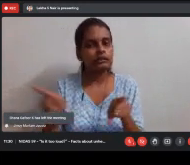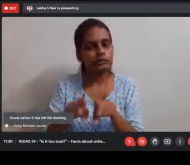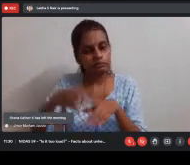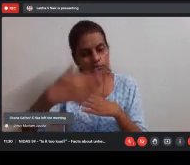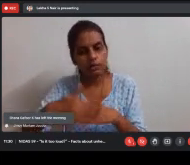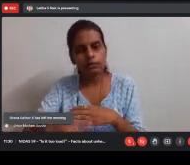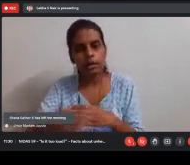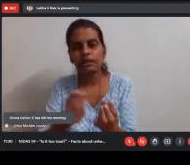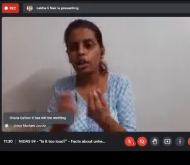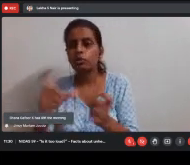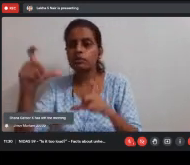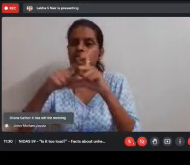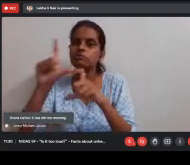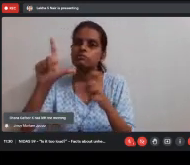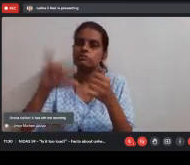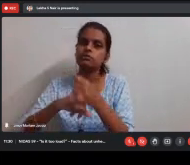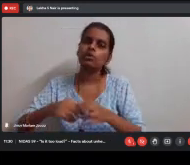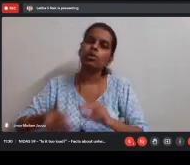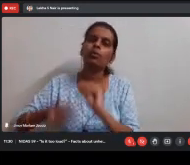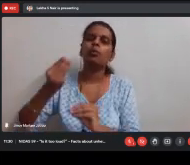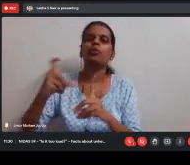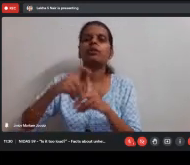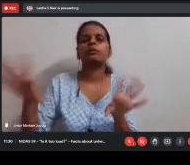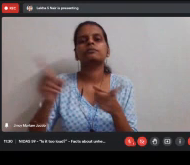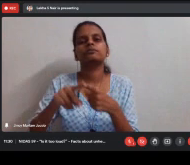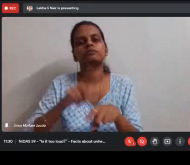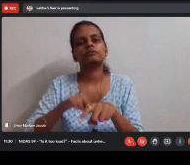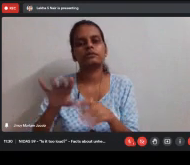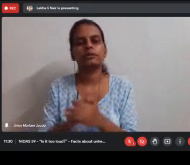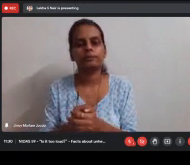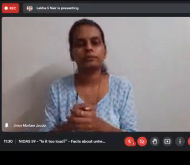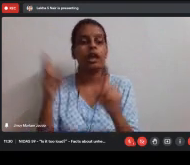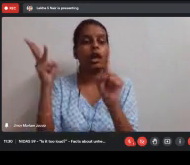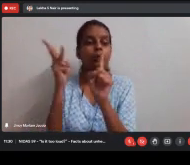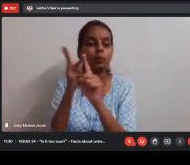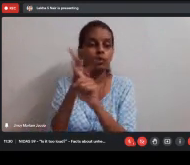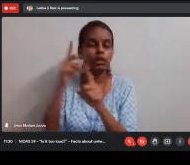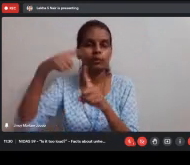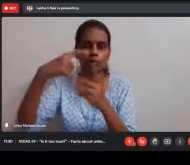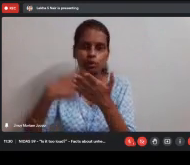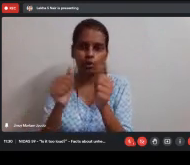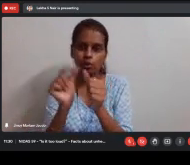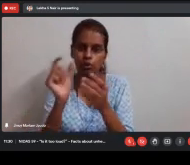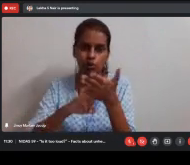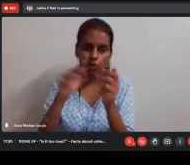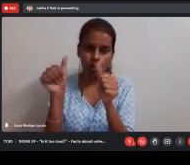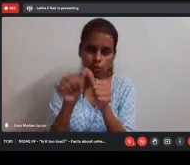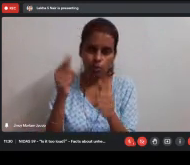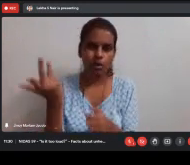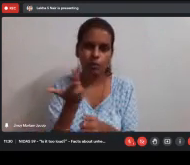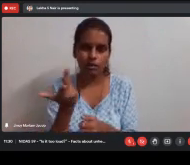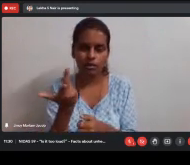കണ്ടിന്യൂസ് ആയിട്ട് നമ്മളത് ചെയ്തു, നമ്മളത് ആ നോയ്സിൽ തന്നെ കേട്ടുകൊണ്ടിരിക്കുന്നു എങ്കിൽ എന്ത് പറ്റും, അത് സ്ഥിരമാകും, ആ